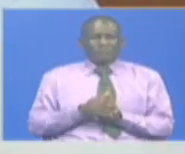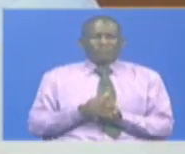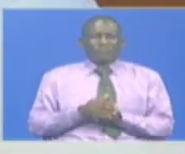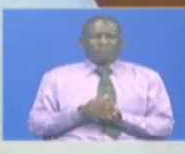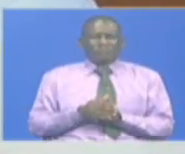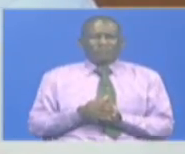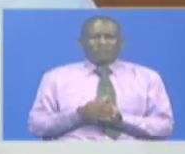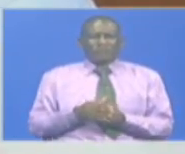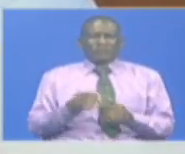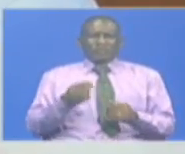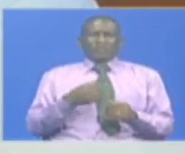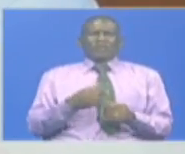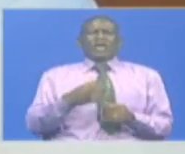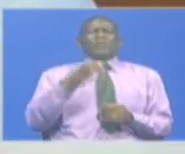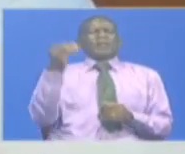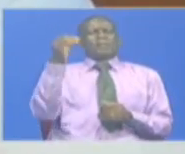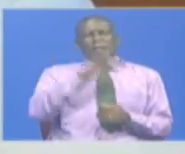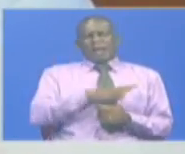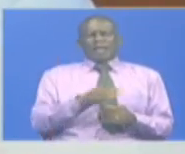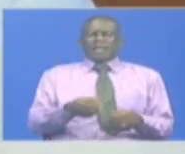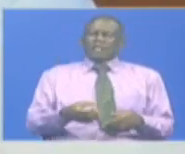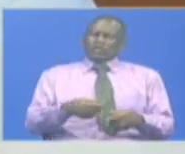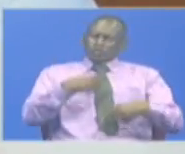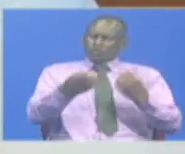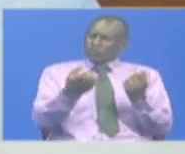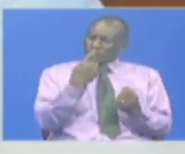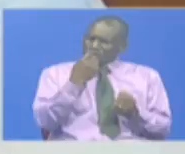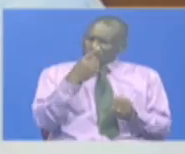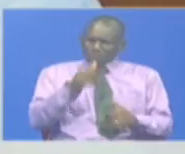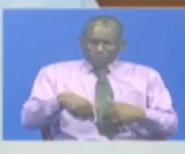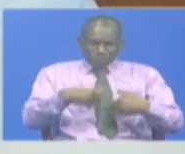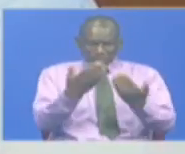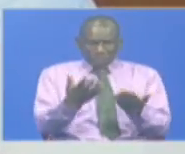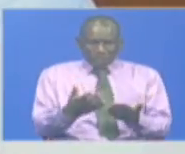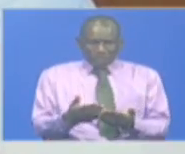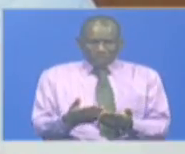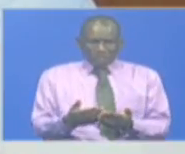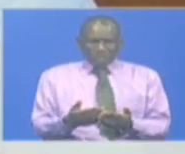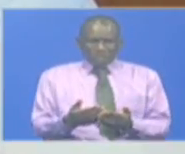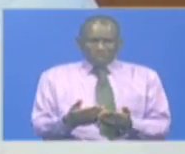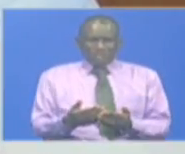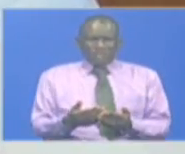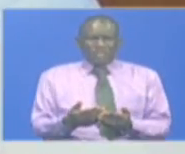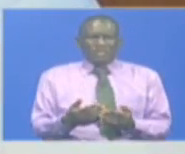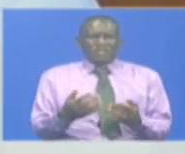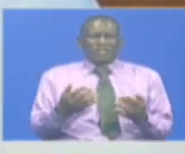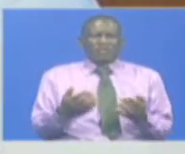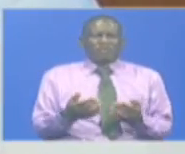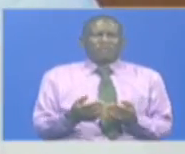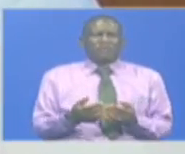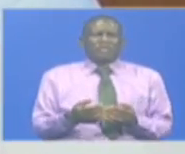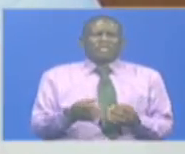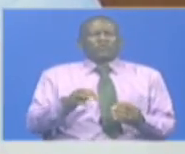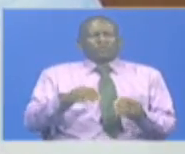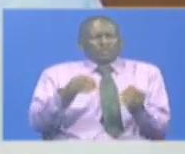Karudi nyumbani na kumeza zile dawa alipewa. Tukaanza kuona fever ni kama imepungua.